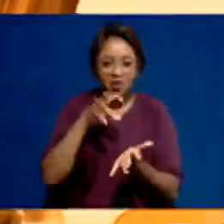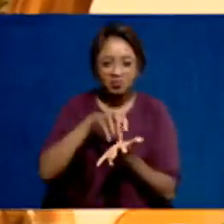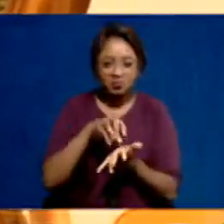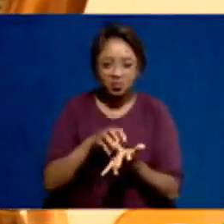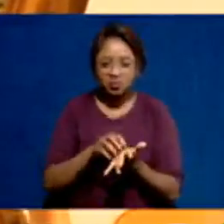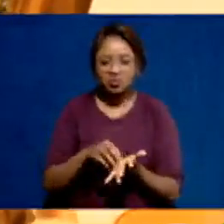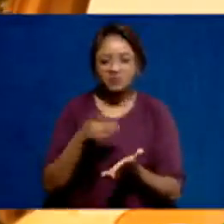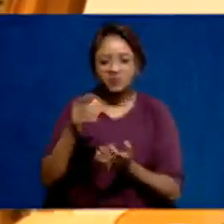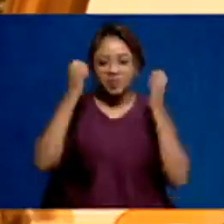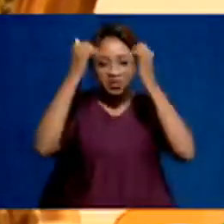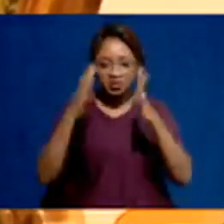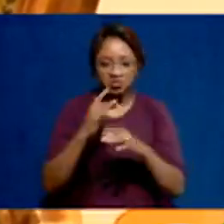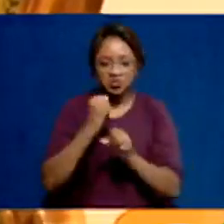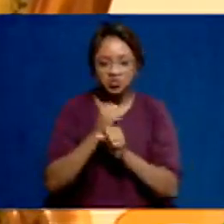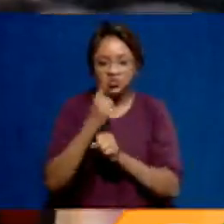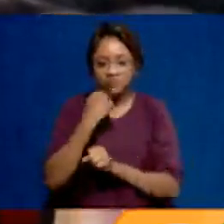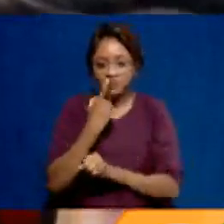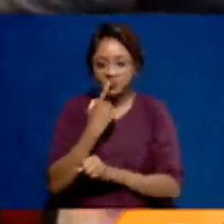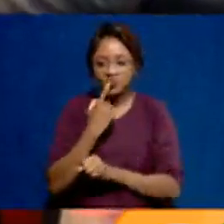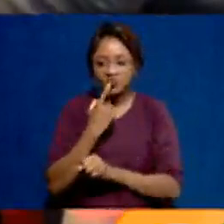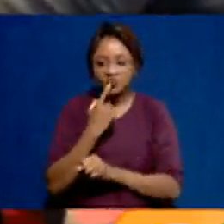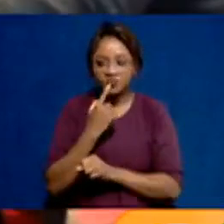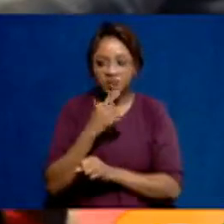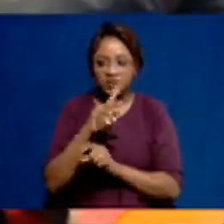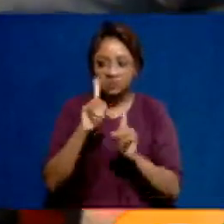mtihani wa kitaifa wa KCSE mwaka jana.